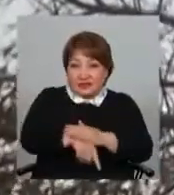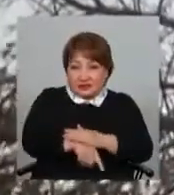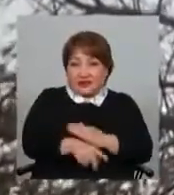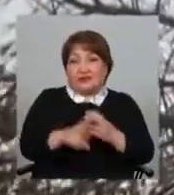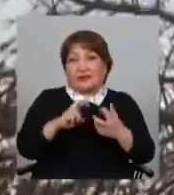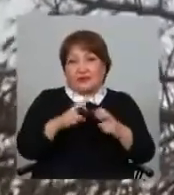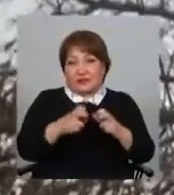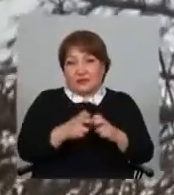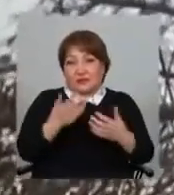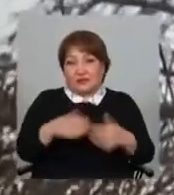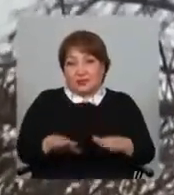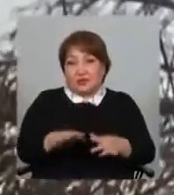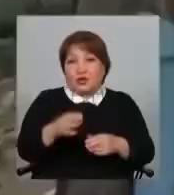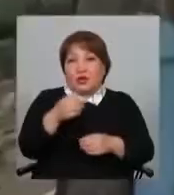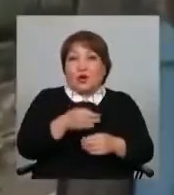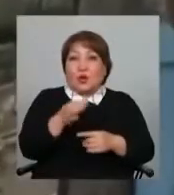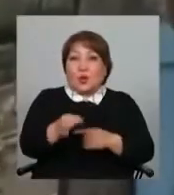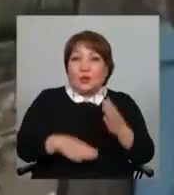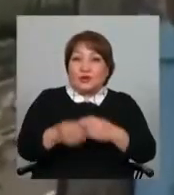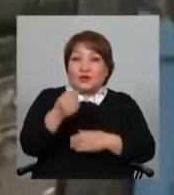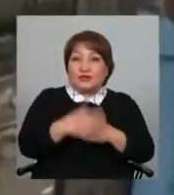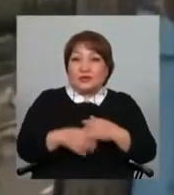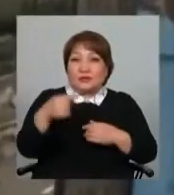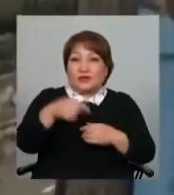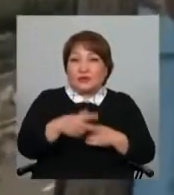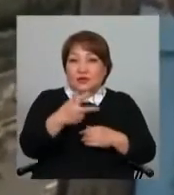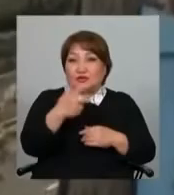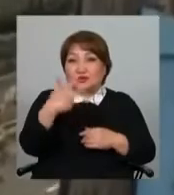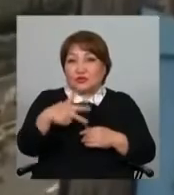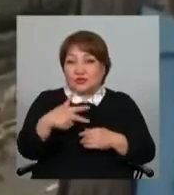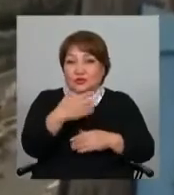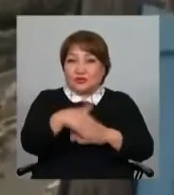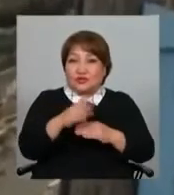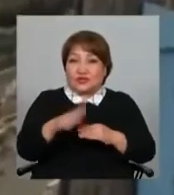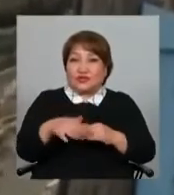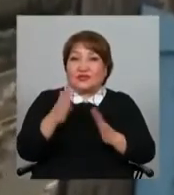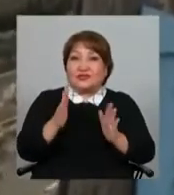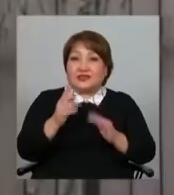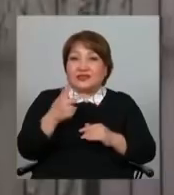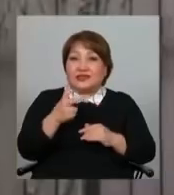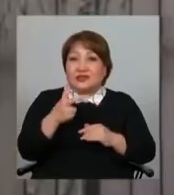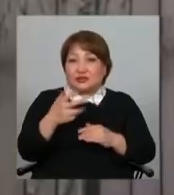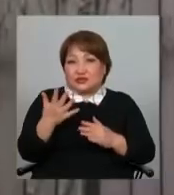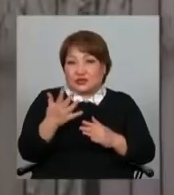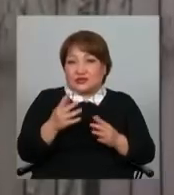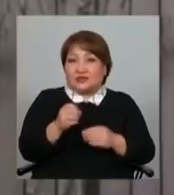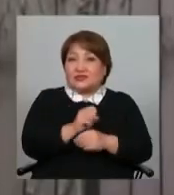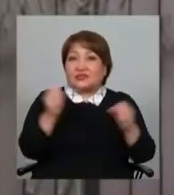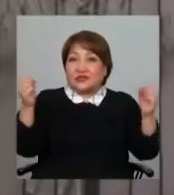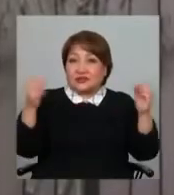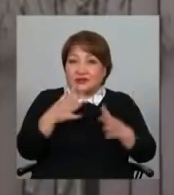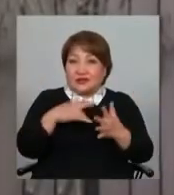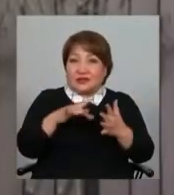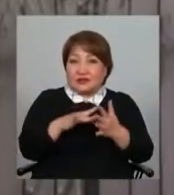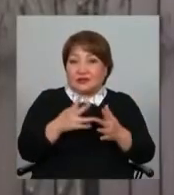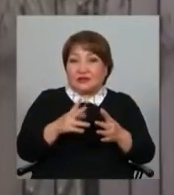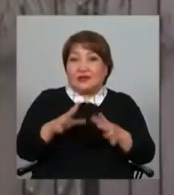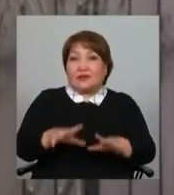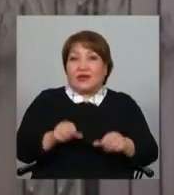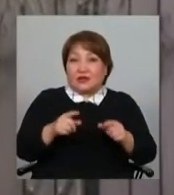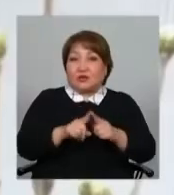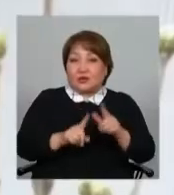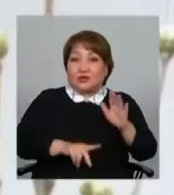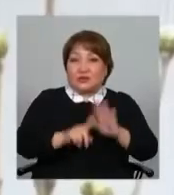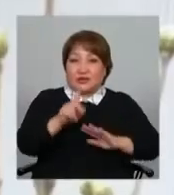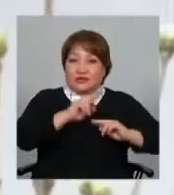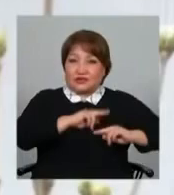Облыс орталығында 1330 көшенің тек 209-ы ғана жарықтандырылған екен. Қала билігі бұл бағытта былтыр жұмыс бастаған. Яғни